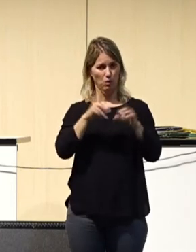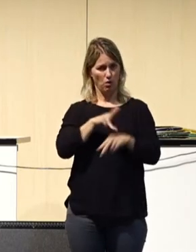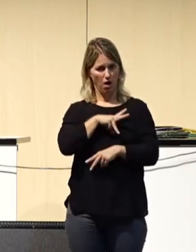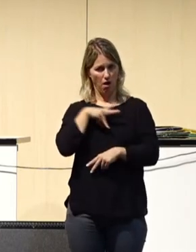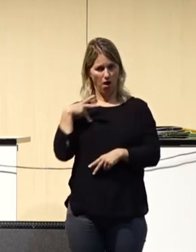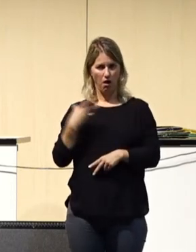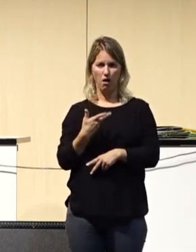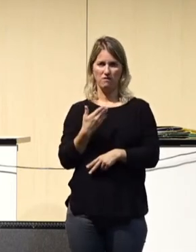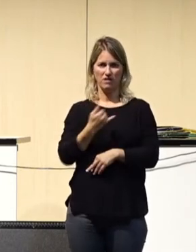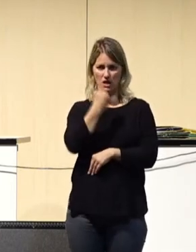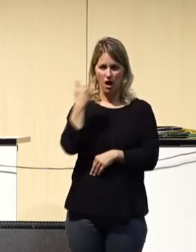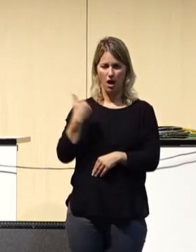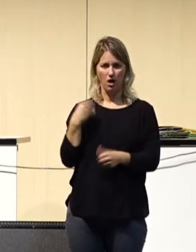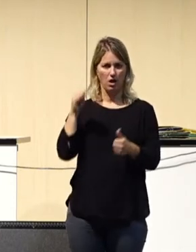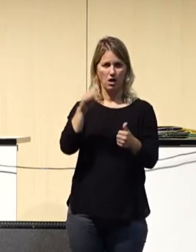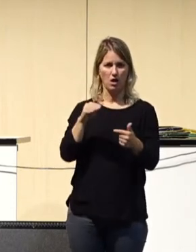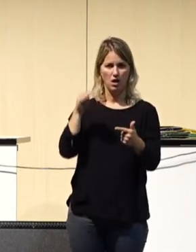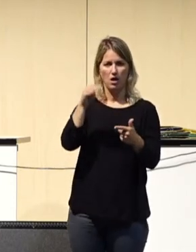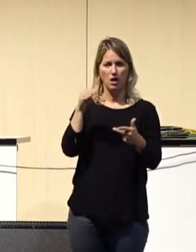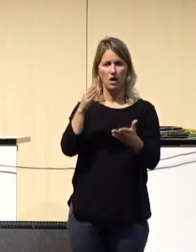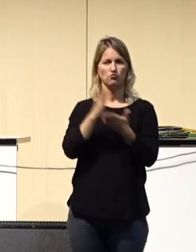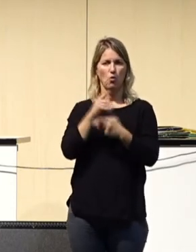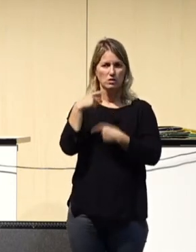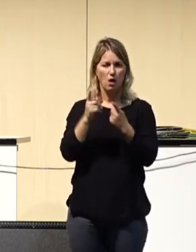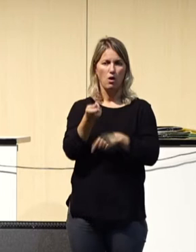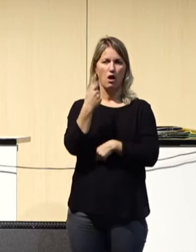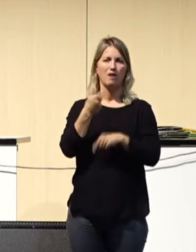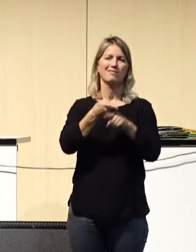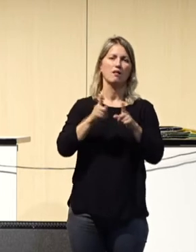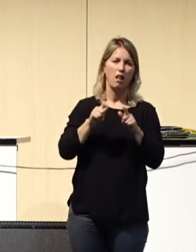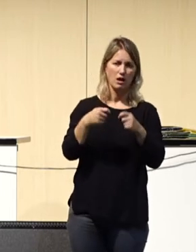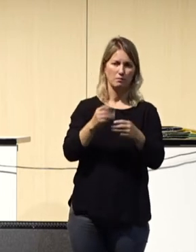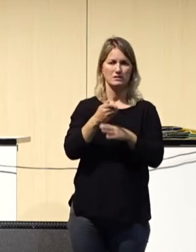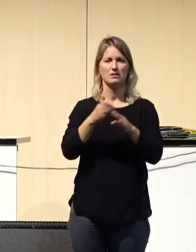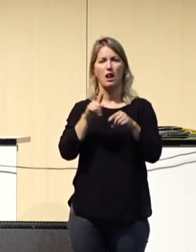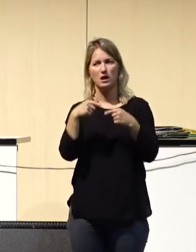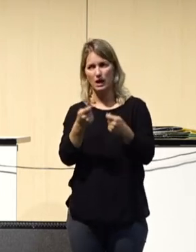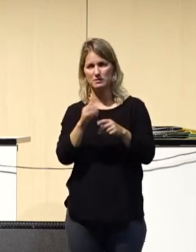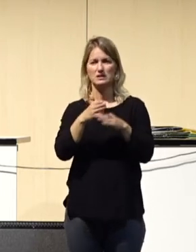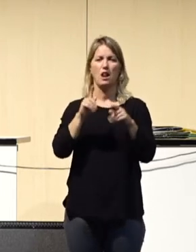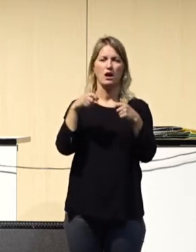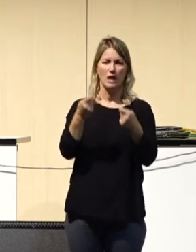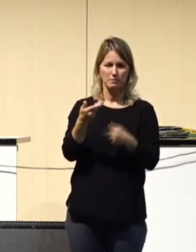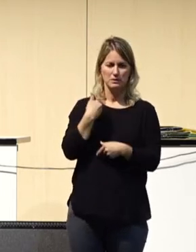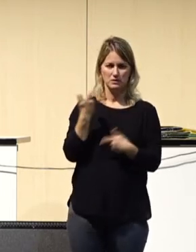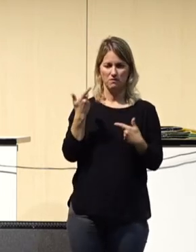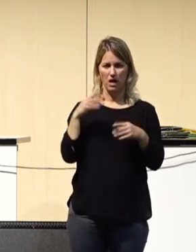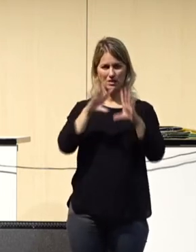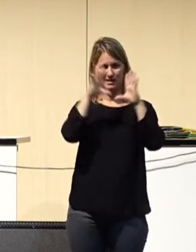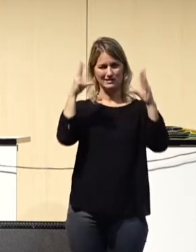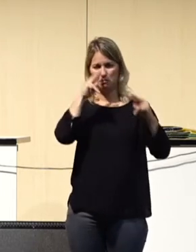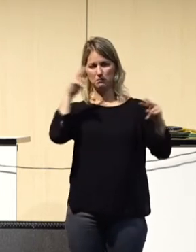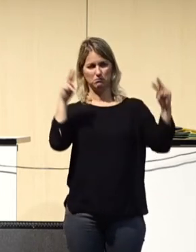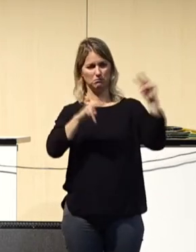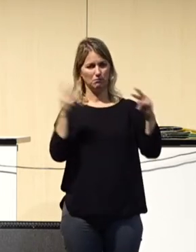nachfragen. Mit Teilergebnissen ist es natürlich dann so, dass vielleicht die Gesamtbetrachtung fehlt und in der Tat eben in